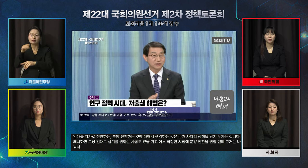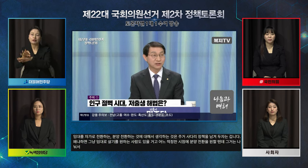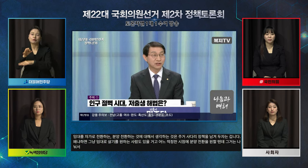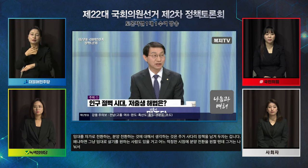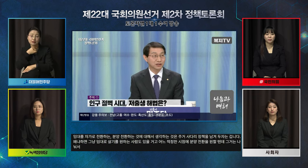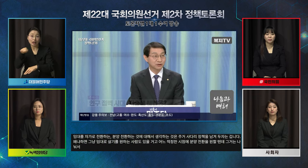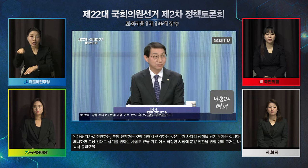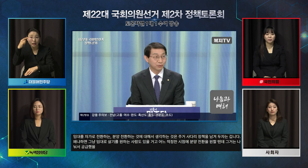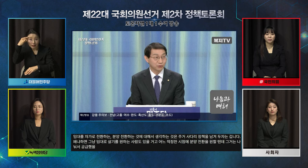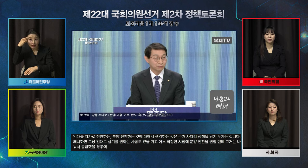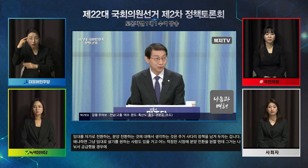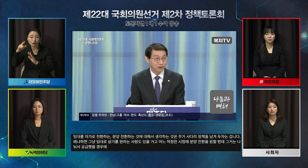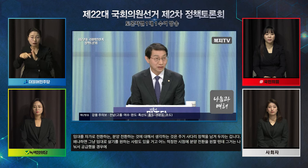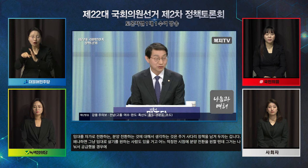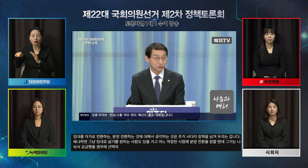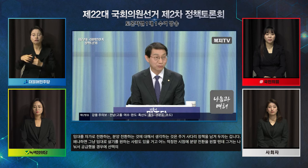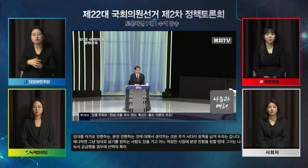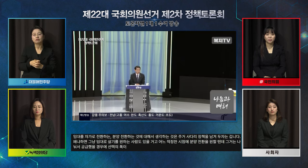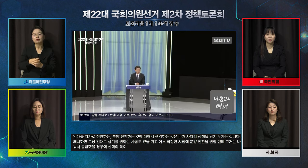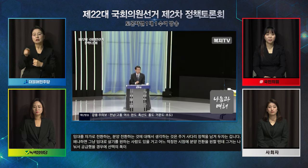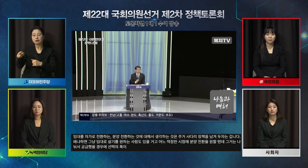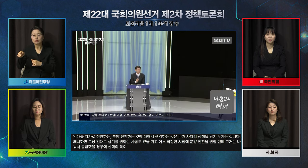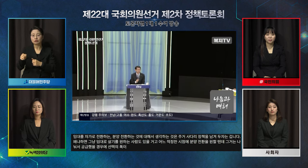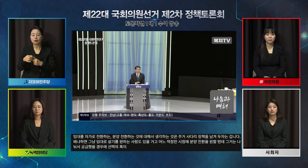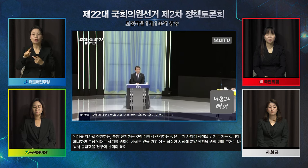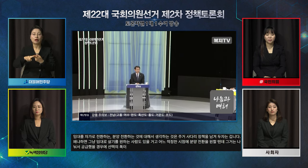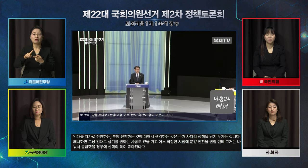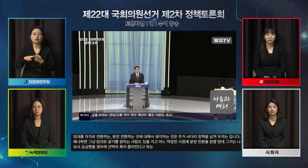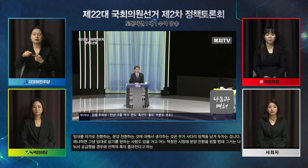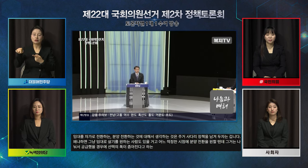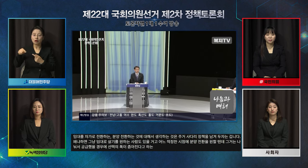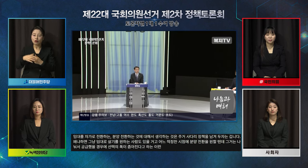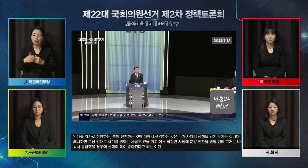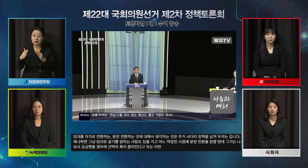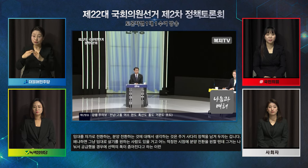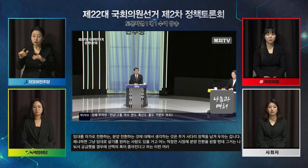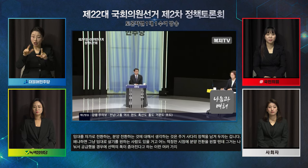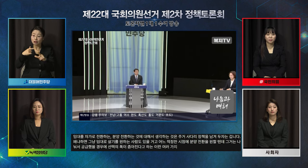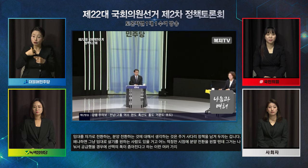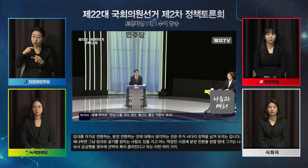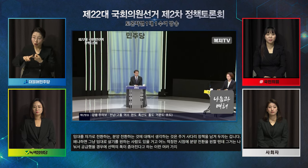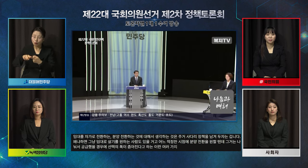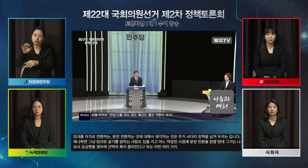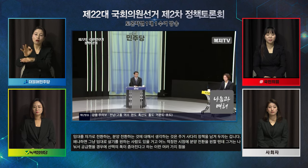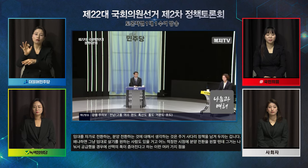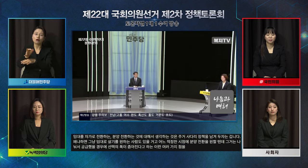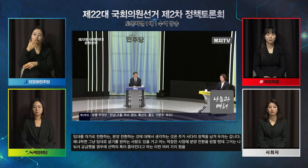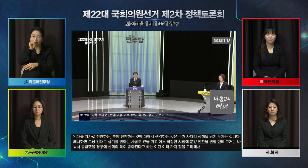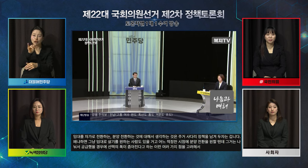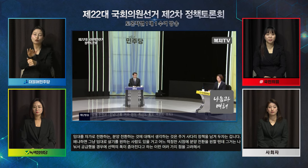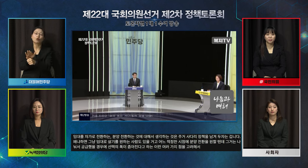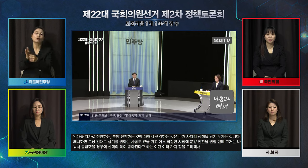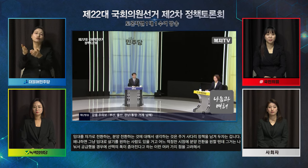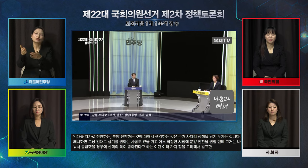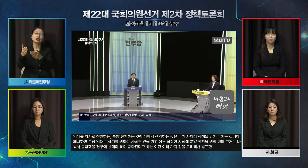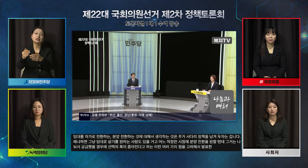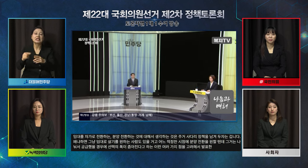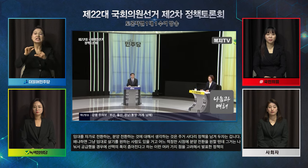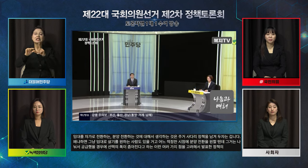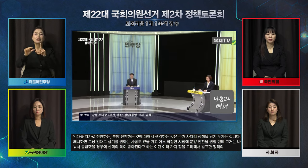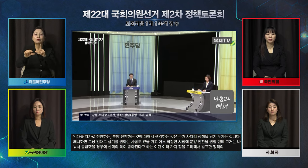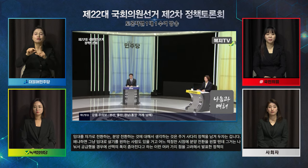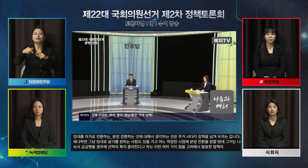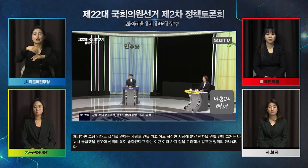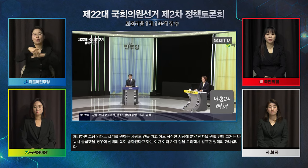경우에 선택의 폭이 좁아진다라고 하는 이런 여러 가지 점을 고려해서 발표한 정책이 하나입니다.